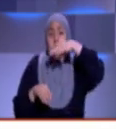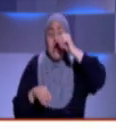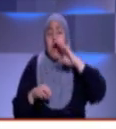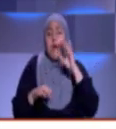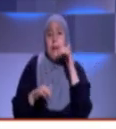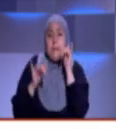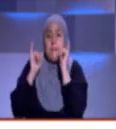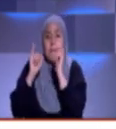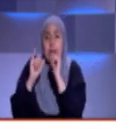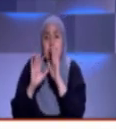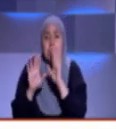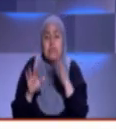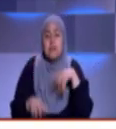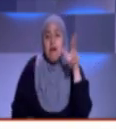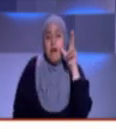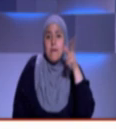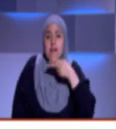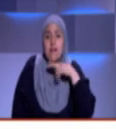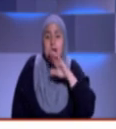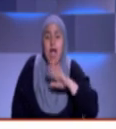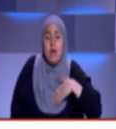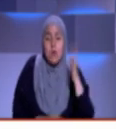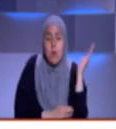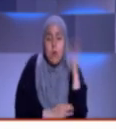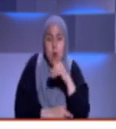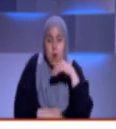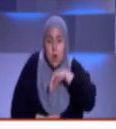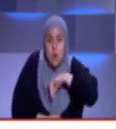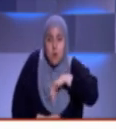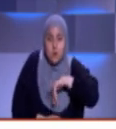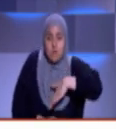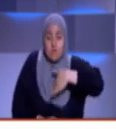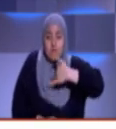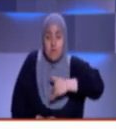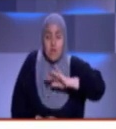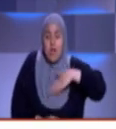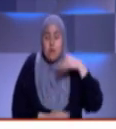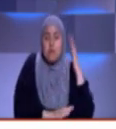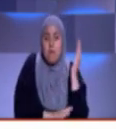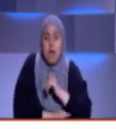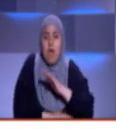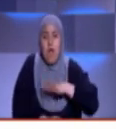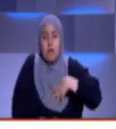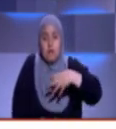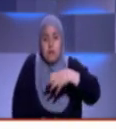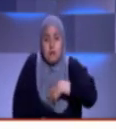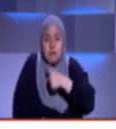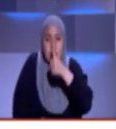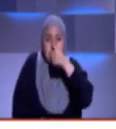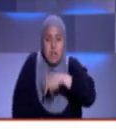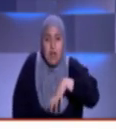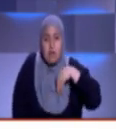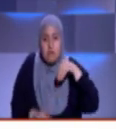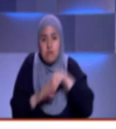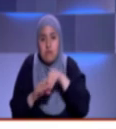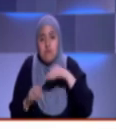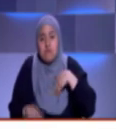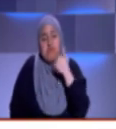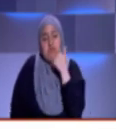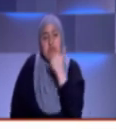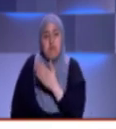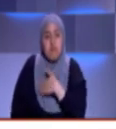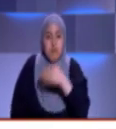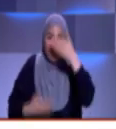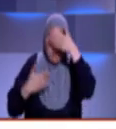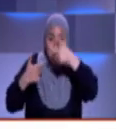الشائعات وهدم الدول من الداخل وعدم إحساس مواطنين الدول بأهمية ما يقدم لهم.